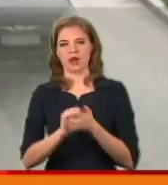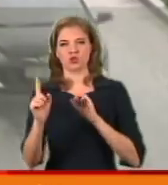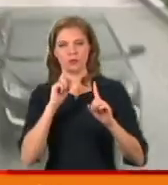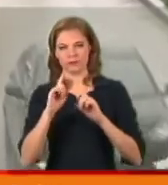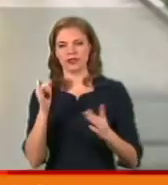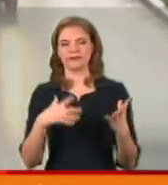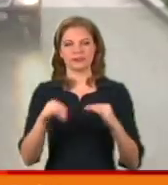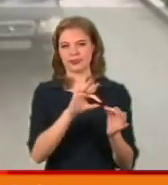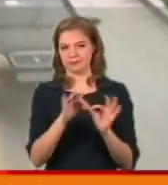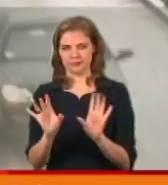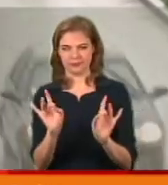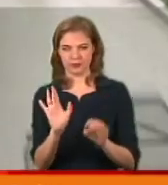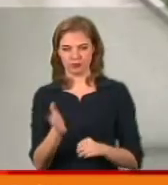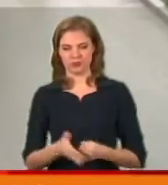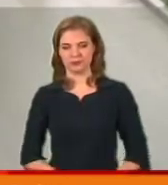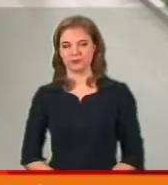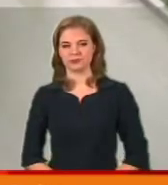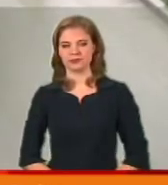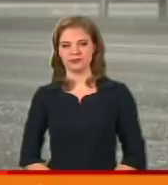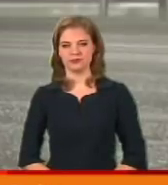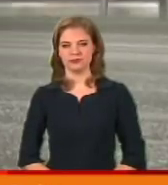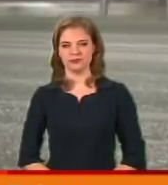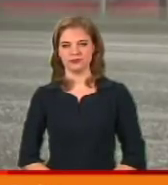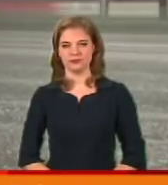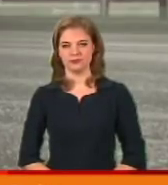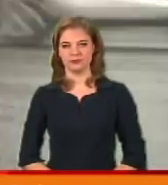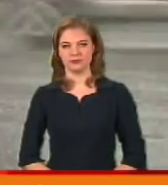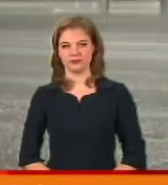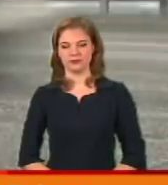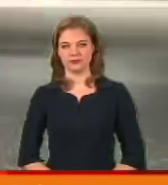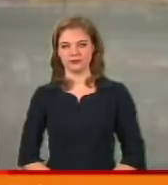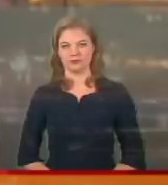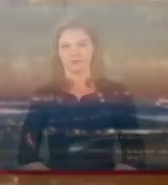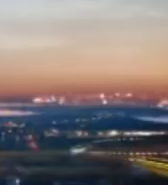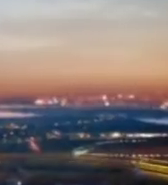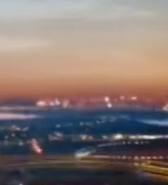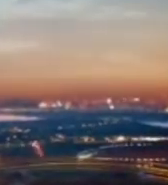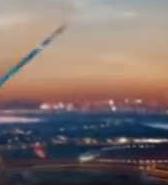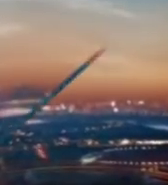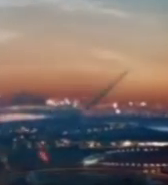прес-конференцію і все роз'яснити. Сергій Єременко, Олександр Резнік, програма «Вікна», СТБ.